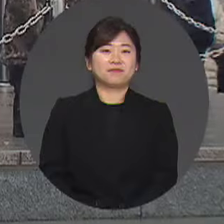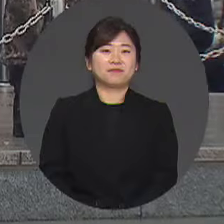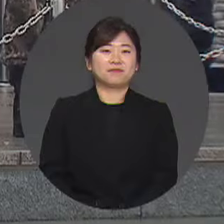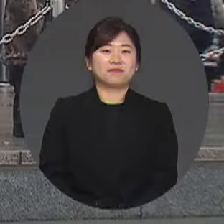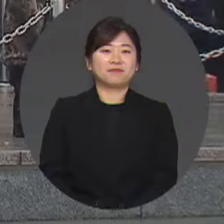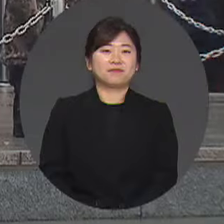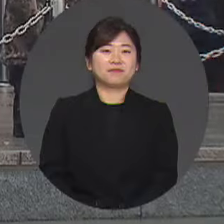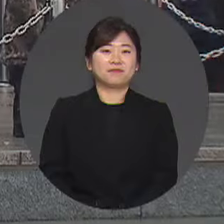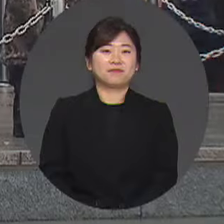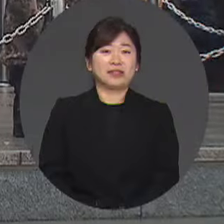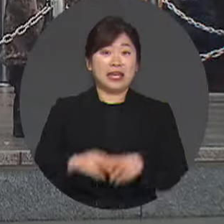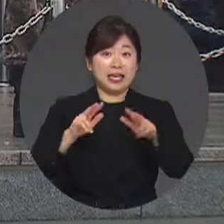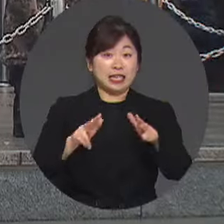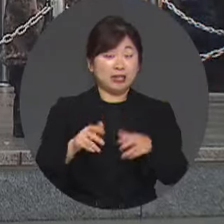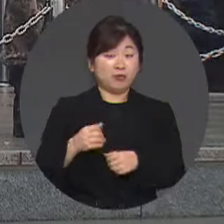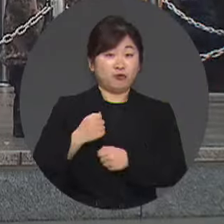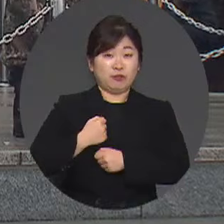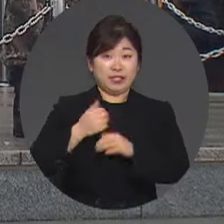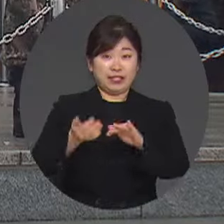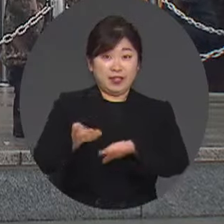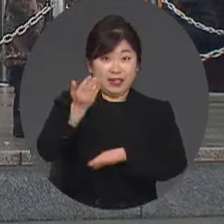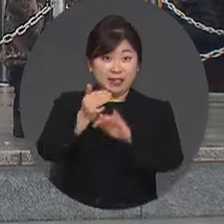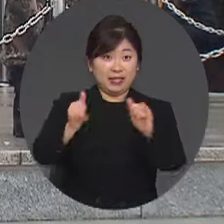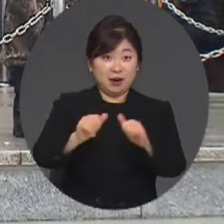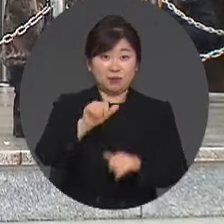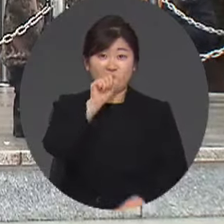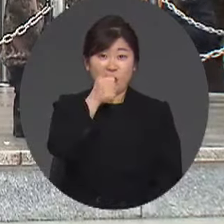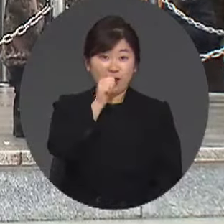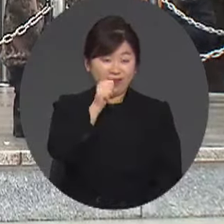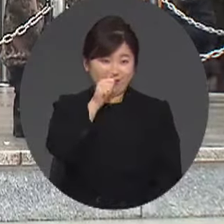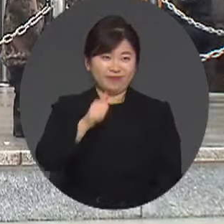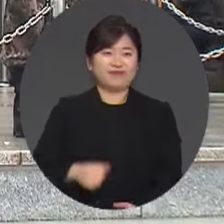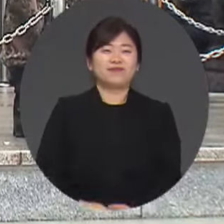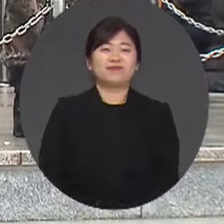선임 소대장 상사 김정남.